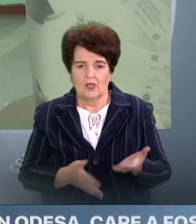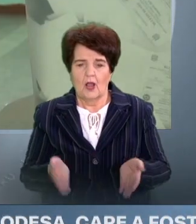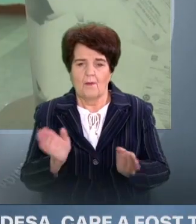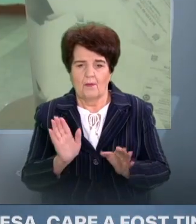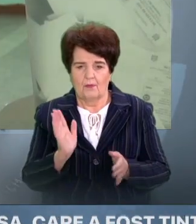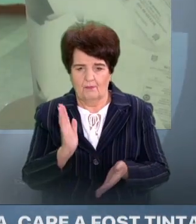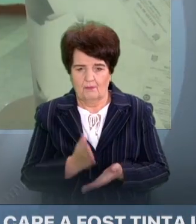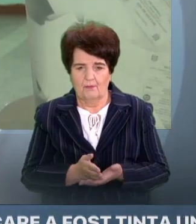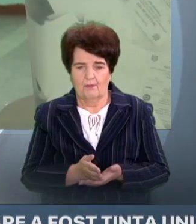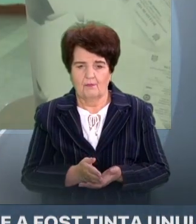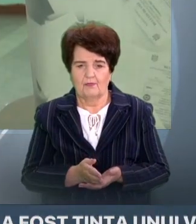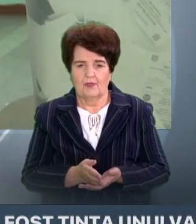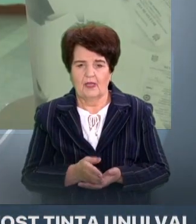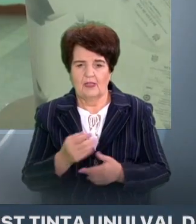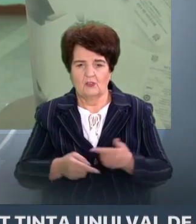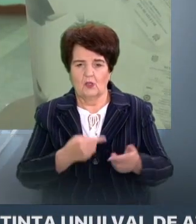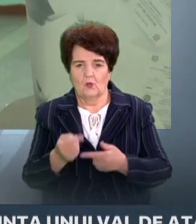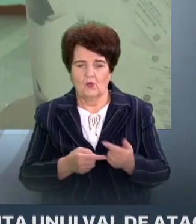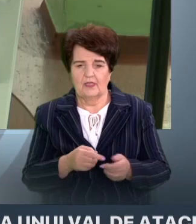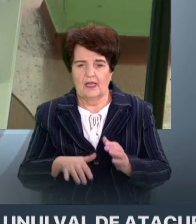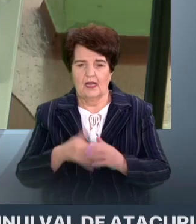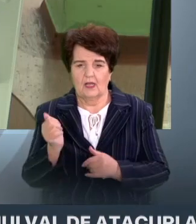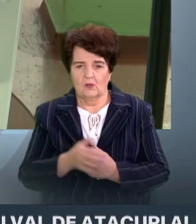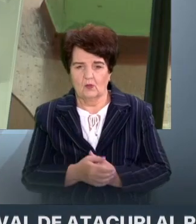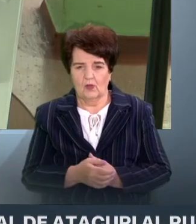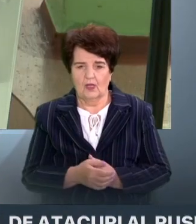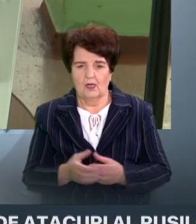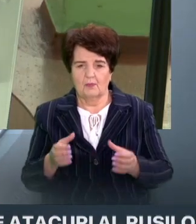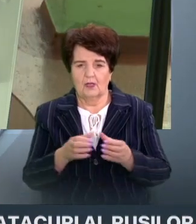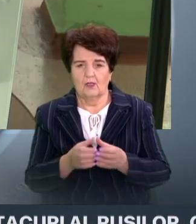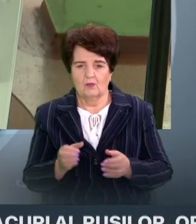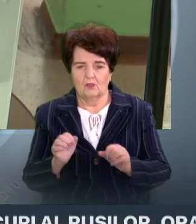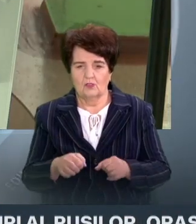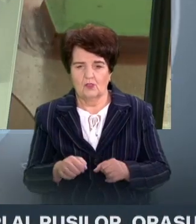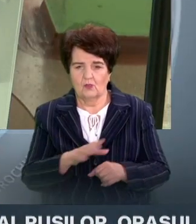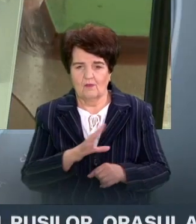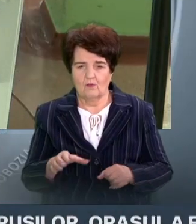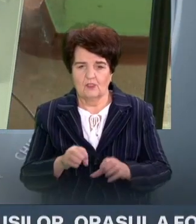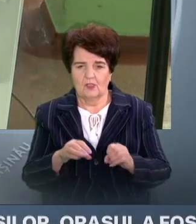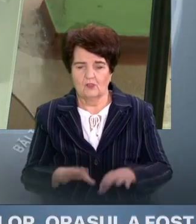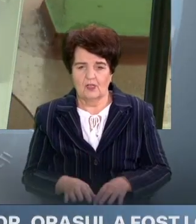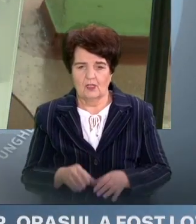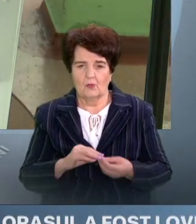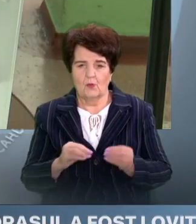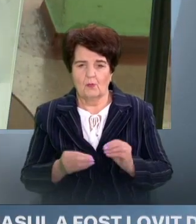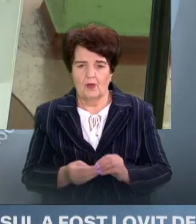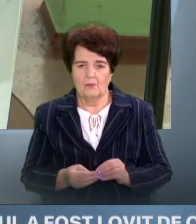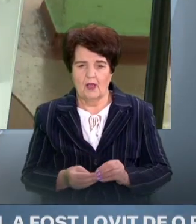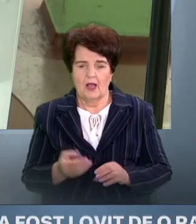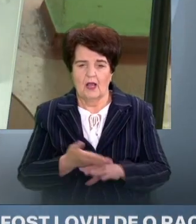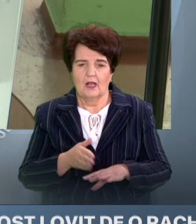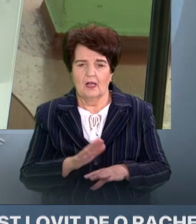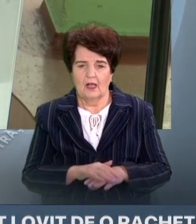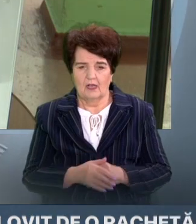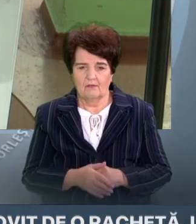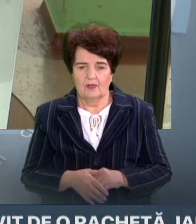în circuitul electoral. Prin excluderea Partidului Șansă nu a fost rezolvată problema gravă a